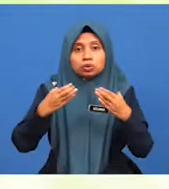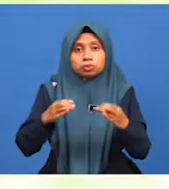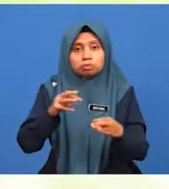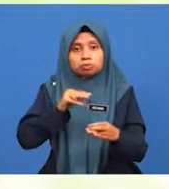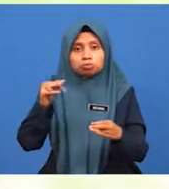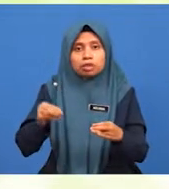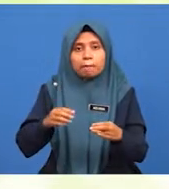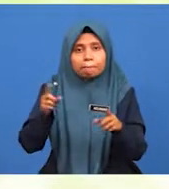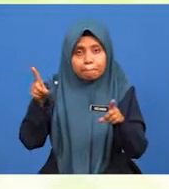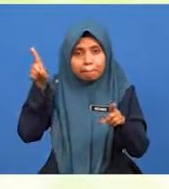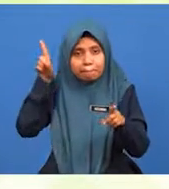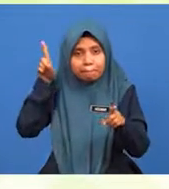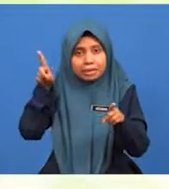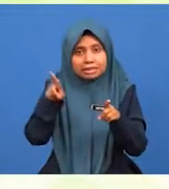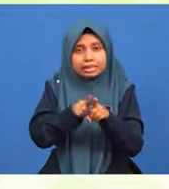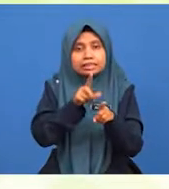Cuba murid-murid padankan.